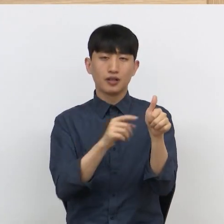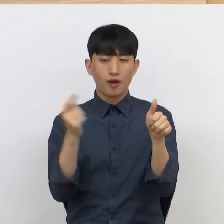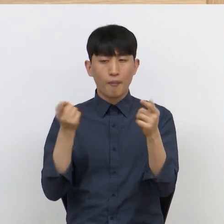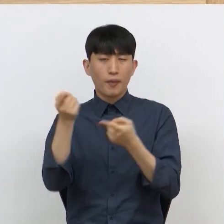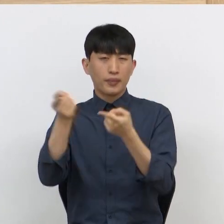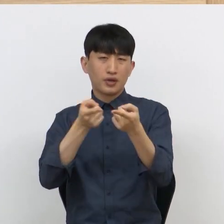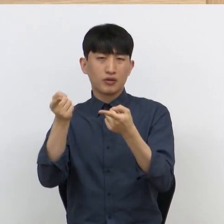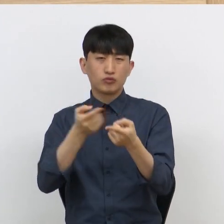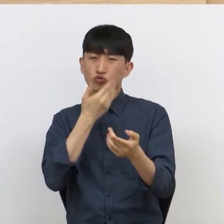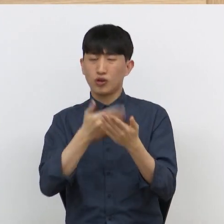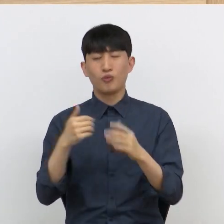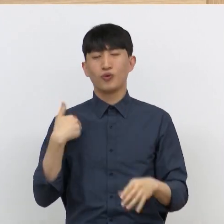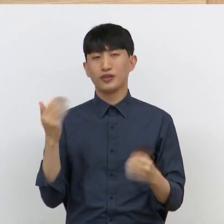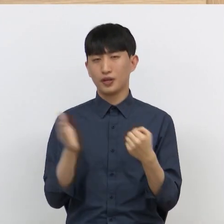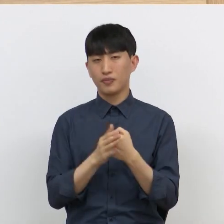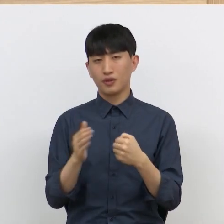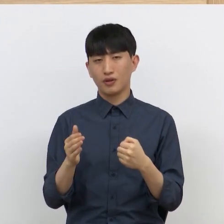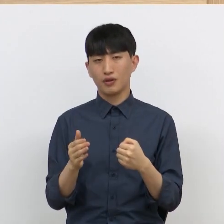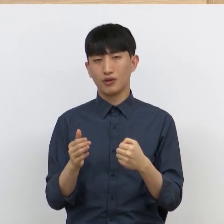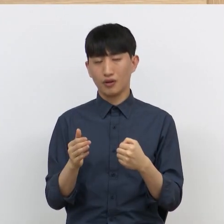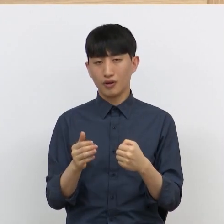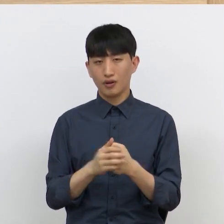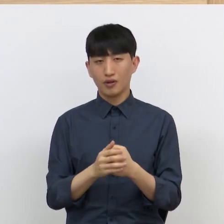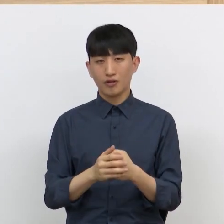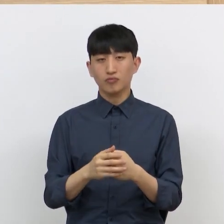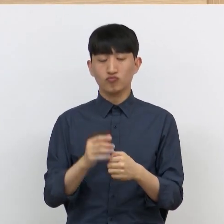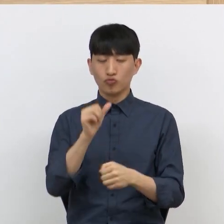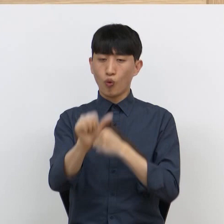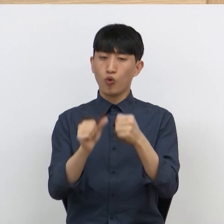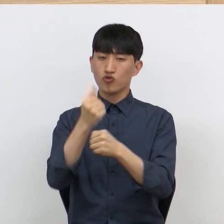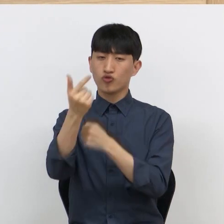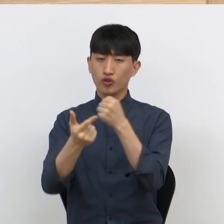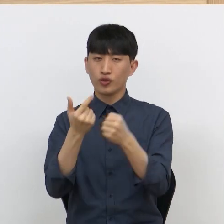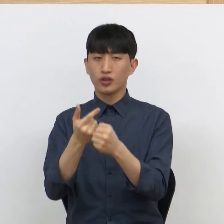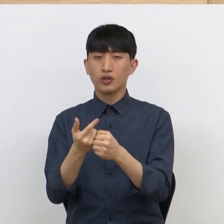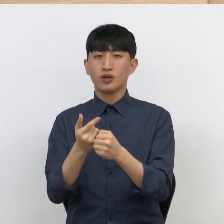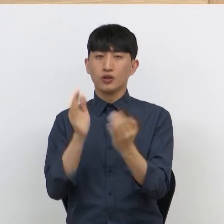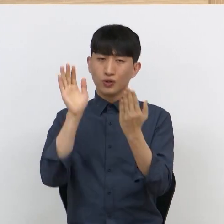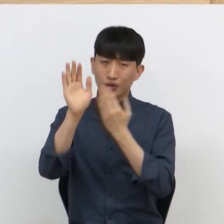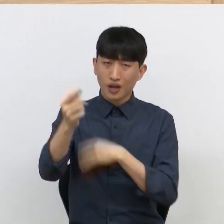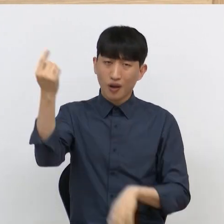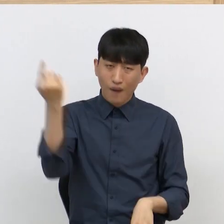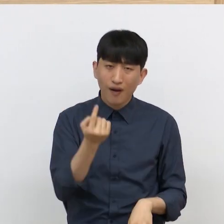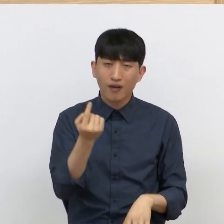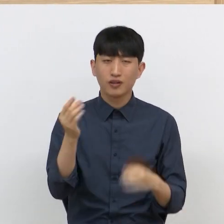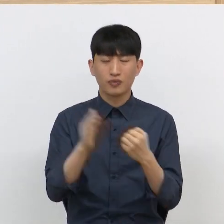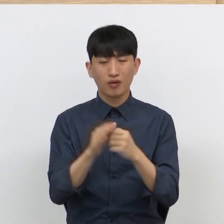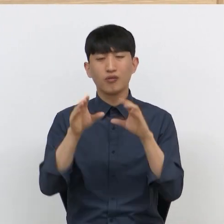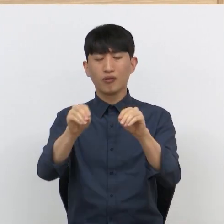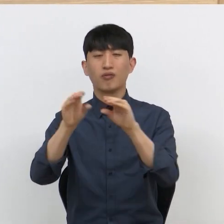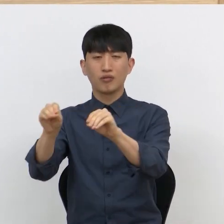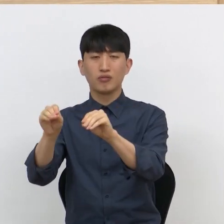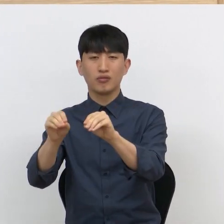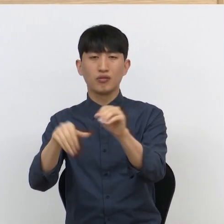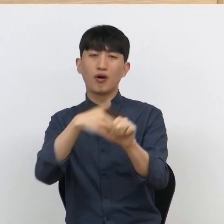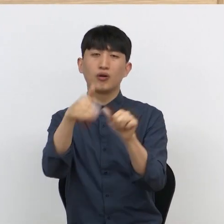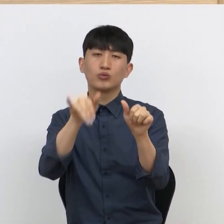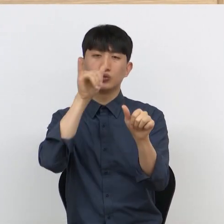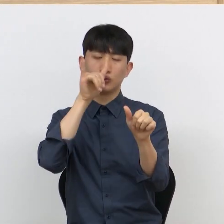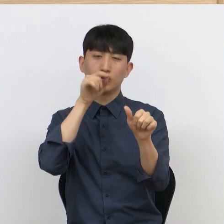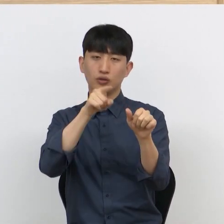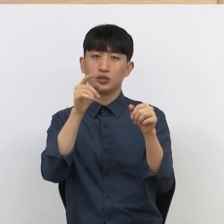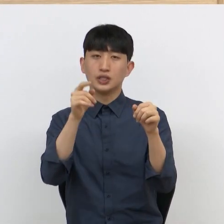안 와버리더라고요. 그래서 5, 6년 뒤에 왔더니 전극이 정말 많이 꺼져 있는 경우가 되게 많았어요. 그런 걸 방지하기 위해서라도